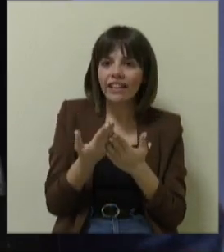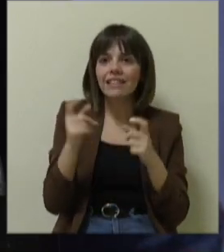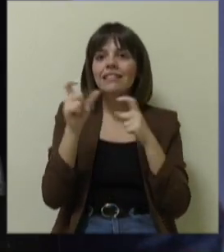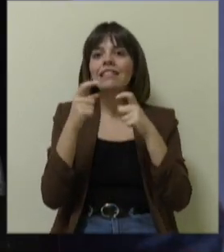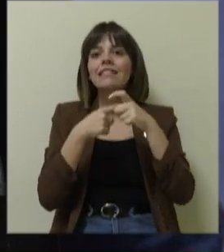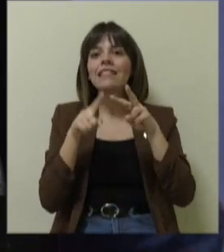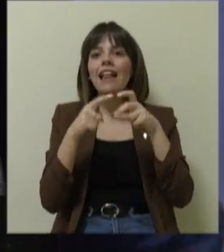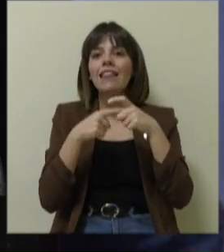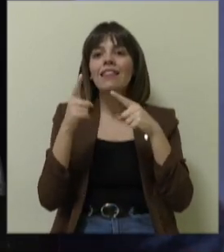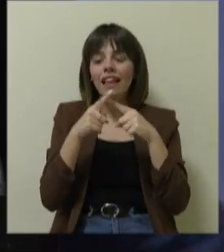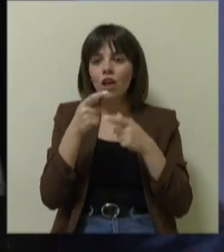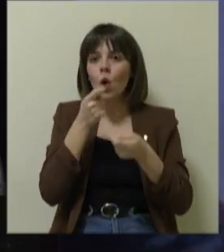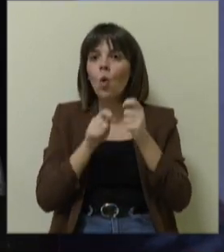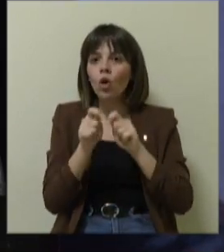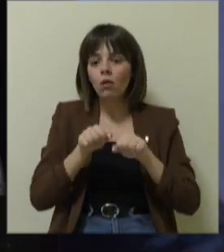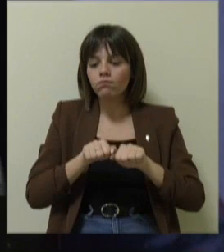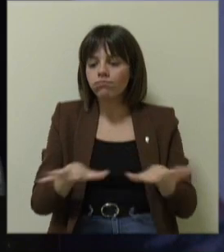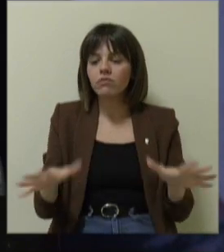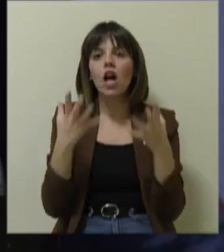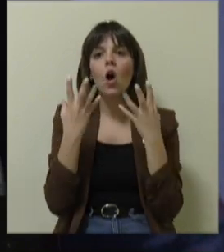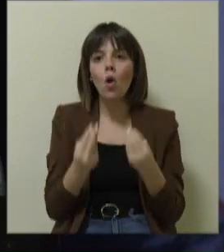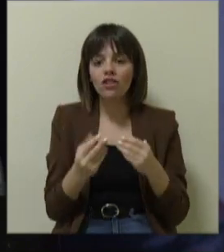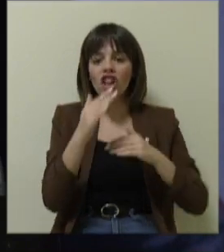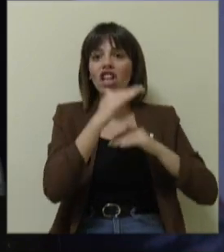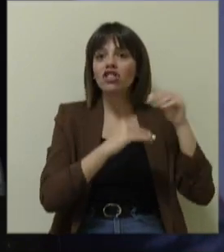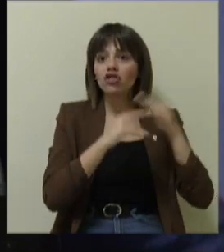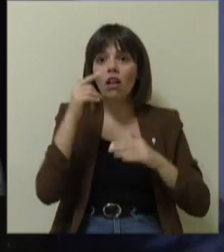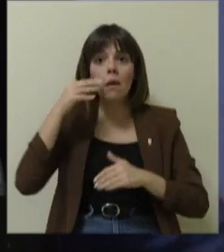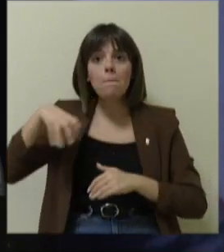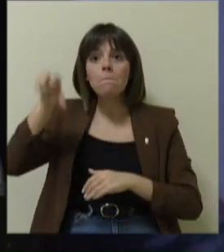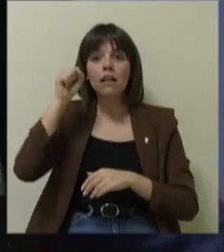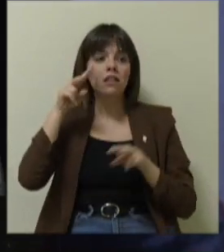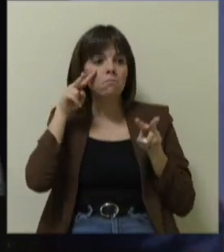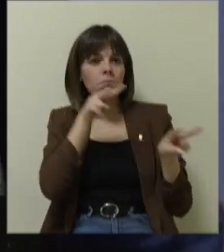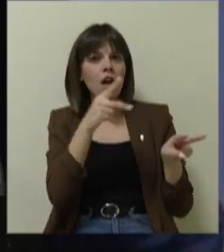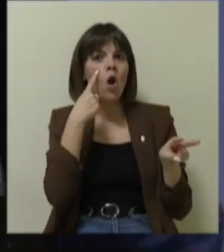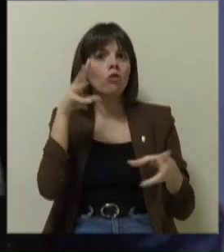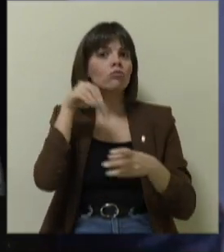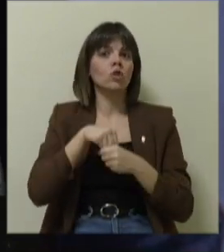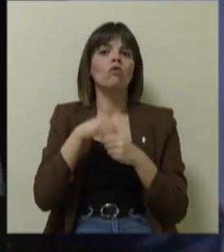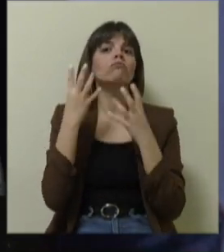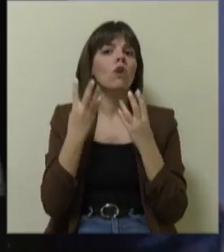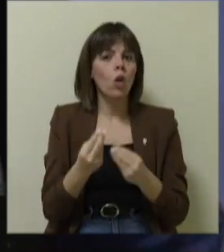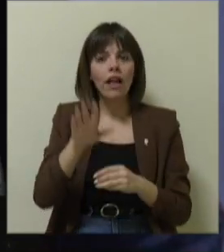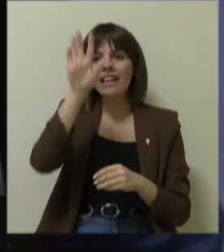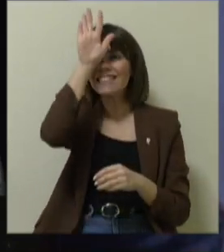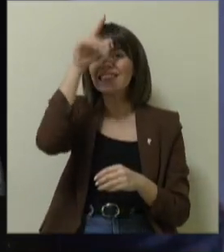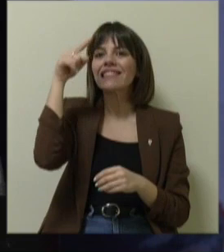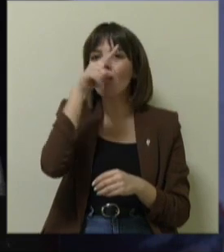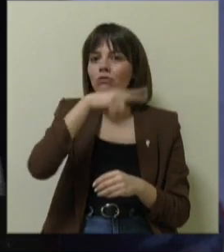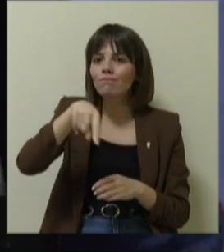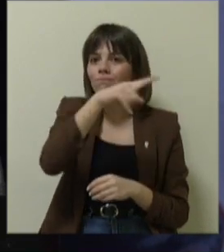uygulamalarını yaygınlaştıracağız. İnşaat merkezli bakış açısına son vererek